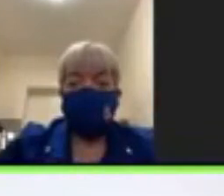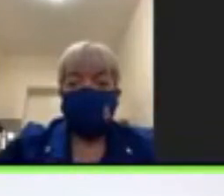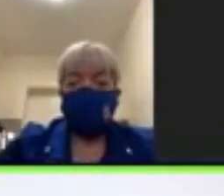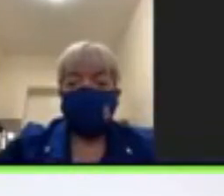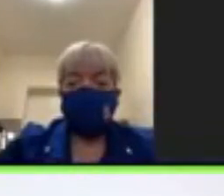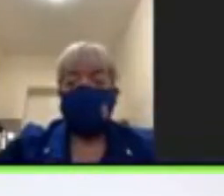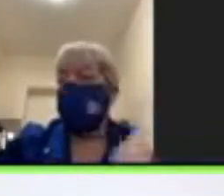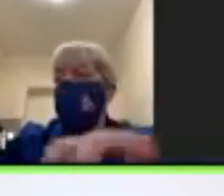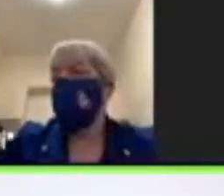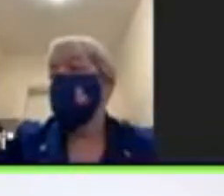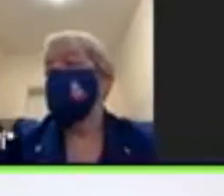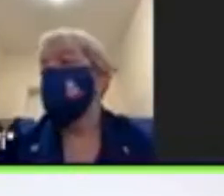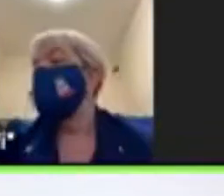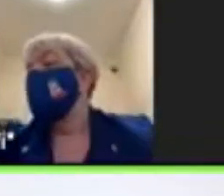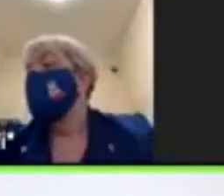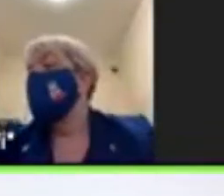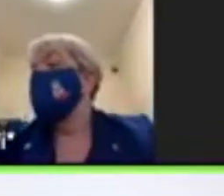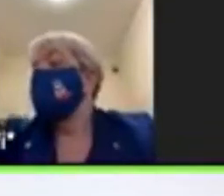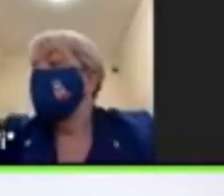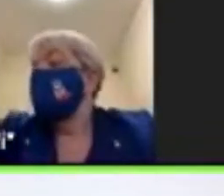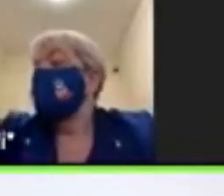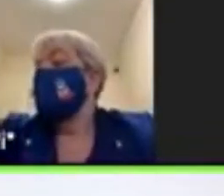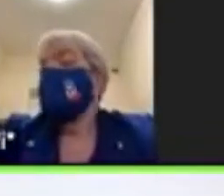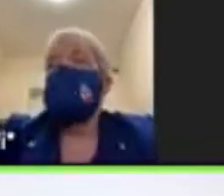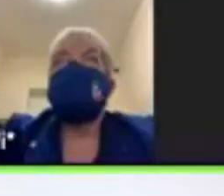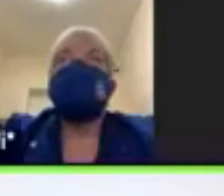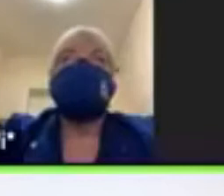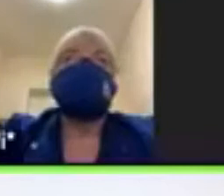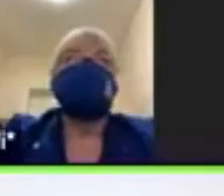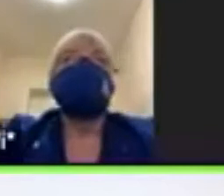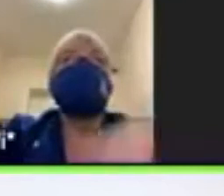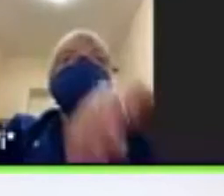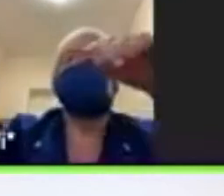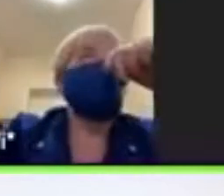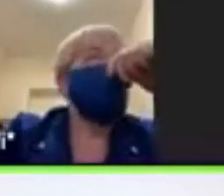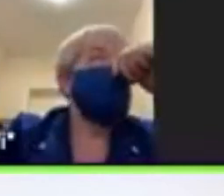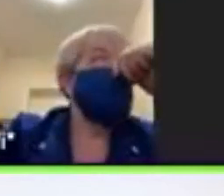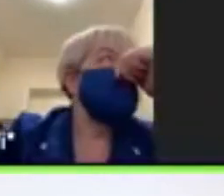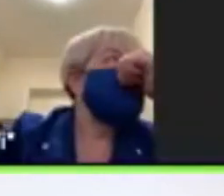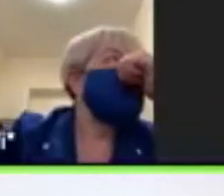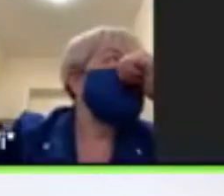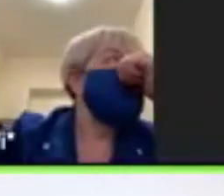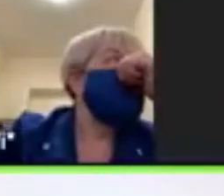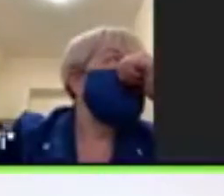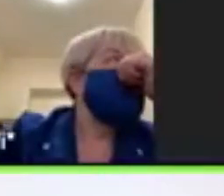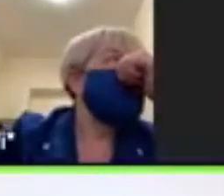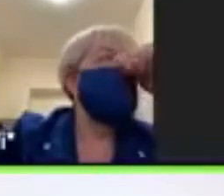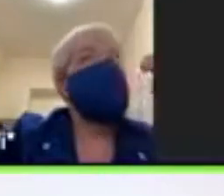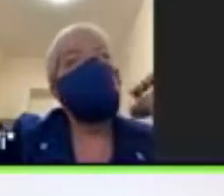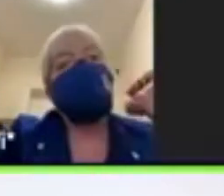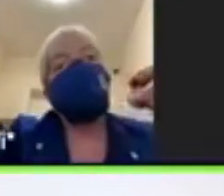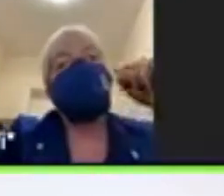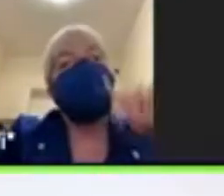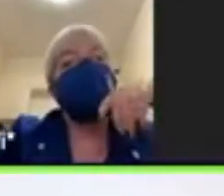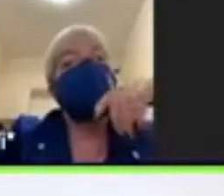sluha, koje mogućnosti razlikuje od osobe do osobe, znači u ovim različitim socijalizacijskim i